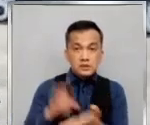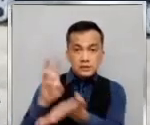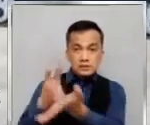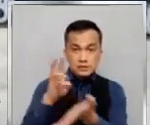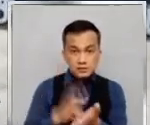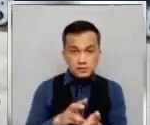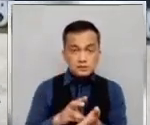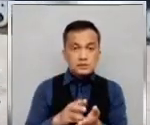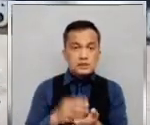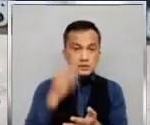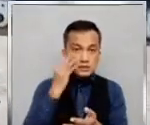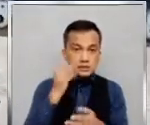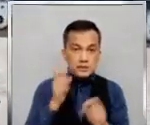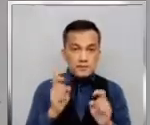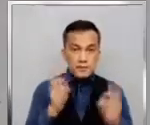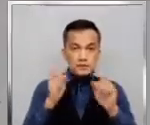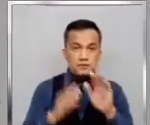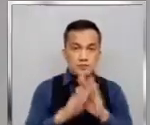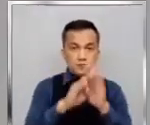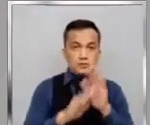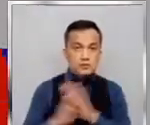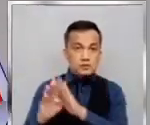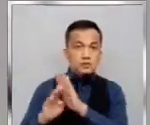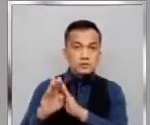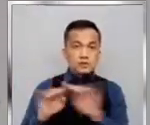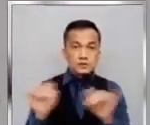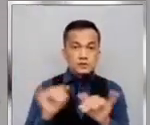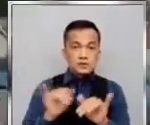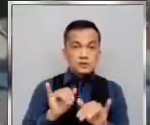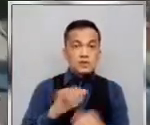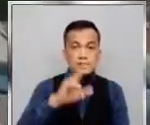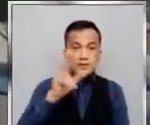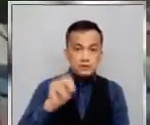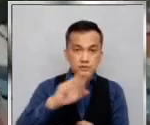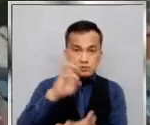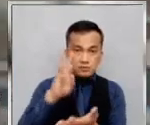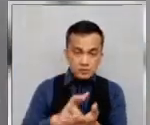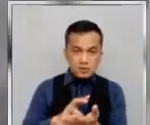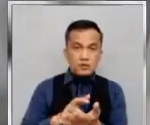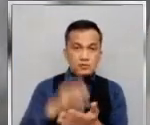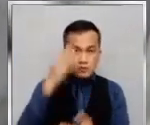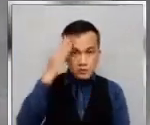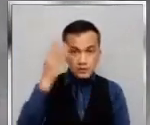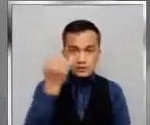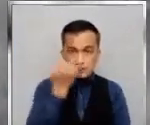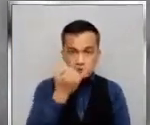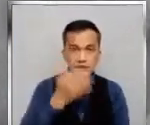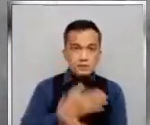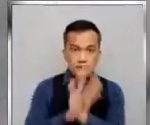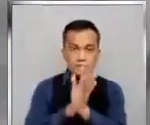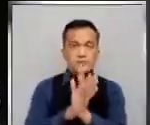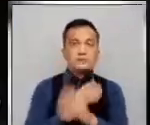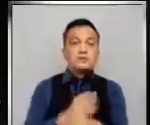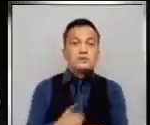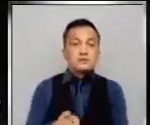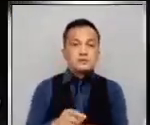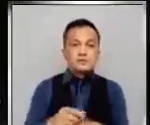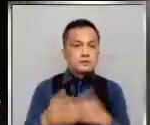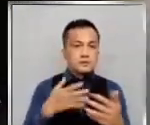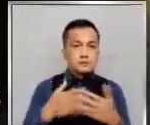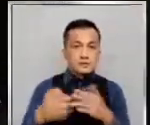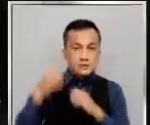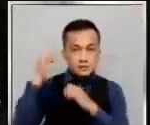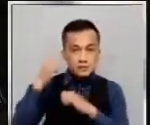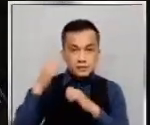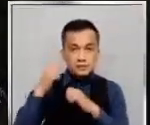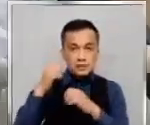ng mga kaso tulad ng ilang bahagi ng Calabarzon, Bulacan, Iloilo at Davao City. Kahit inaasahan ang dahan-dahang pagbaba ng mga